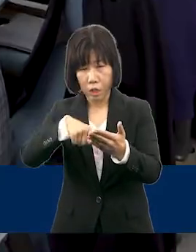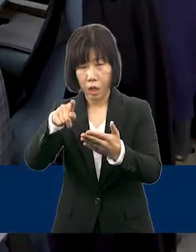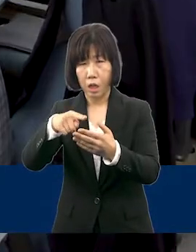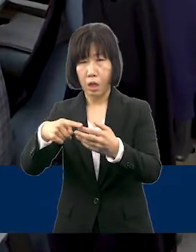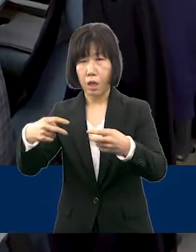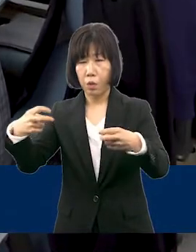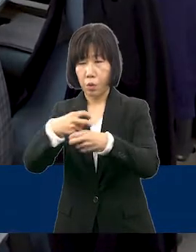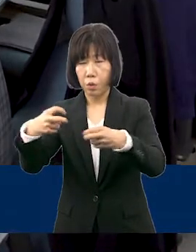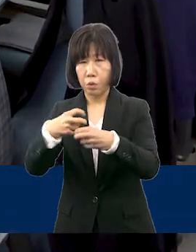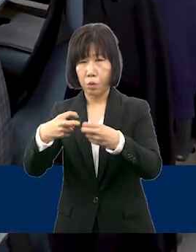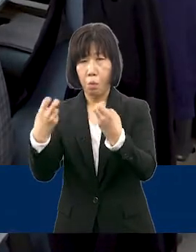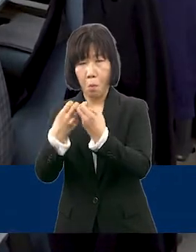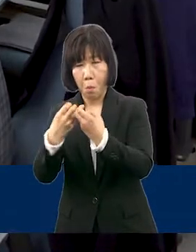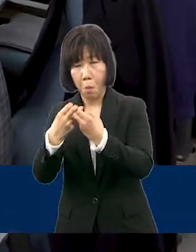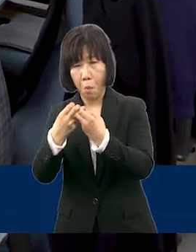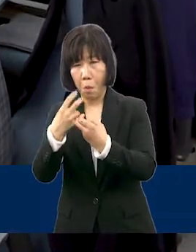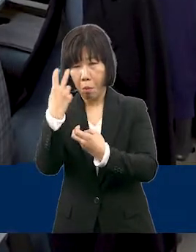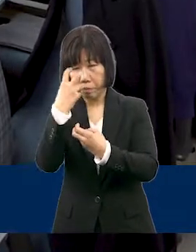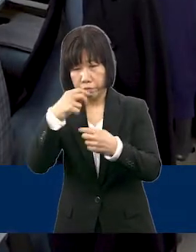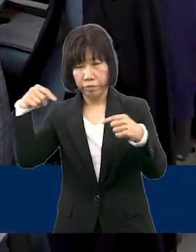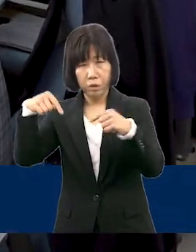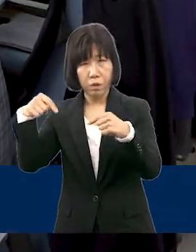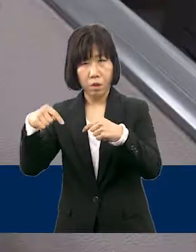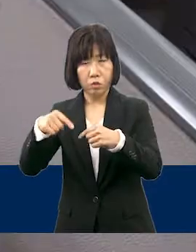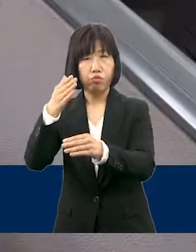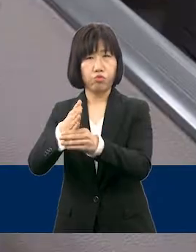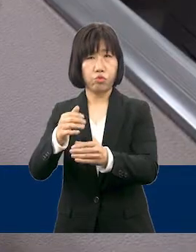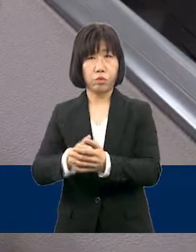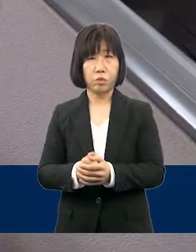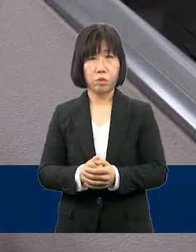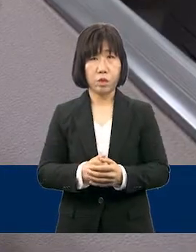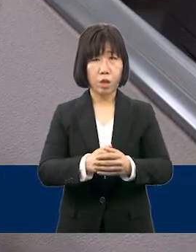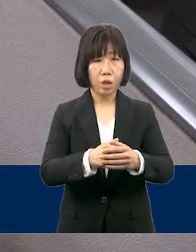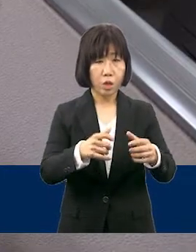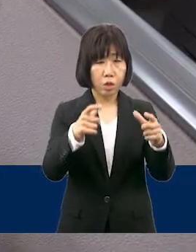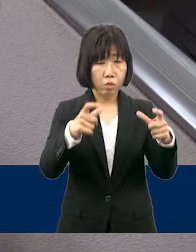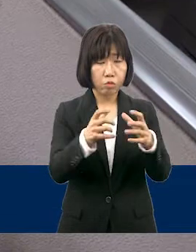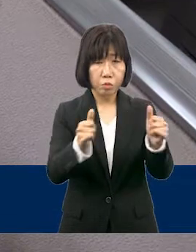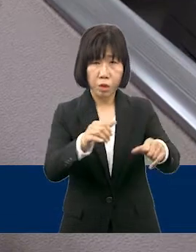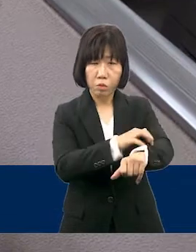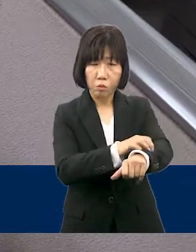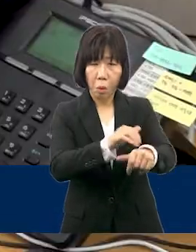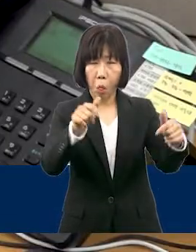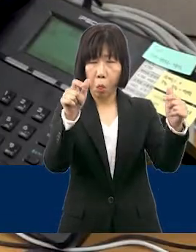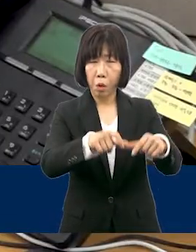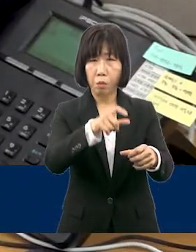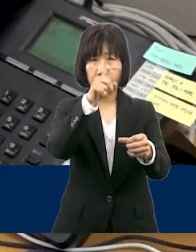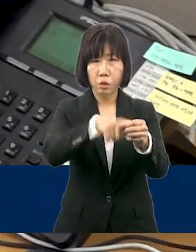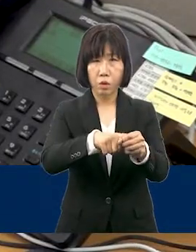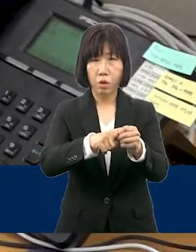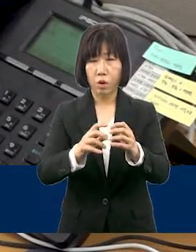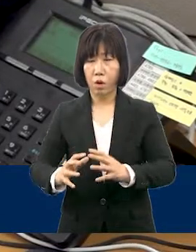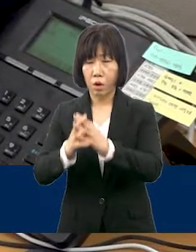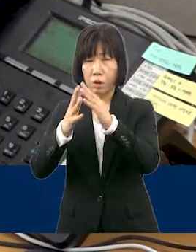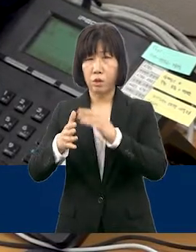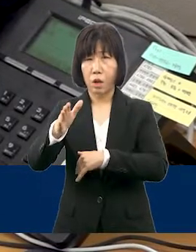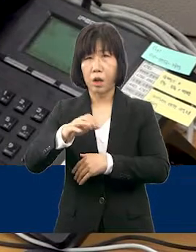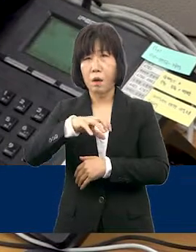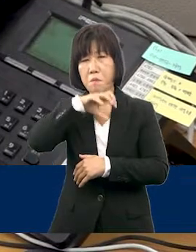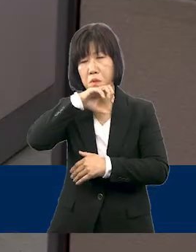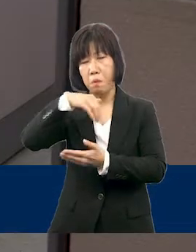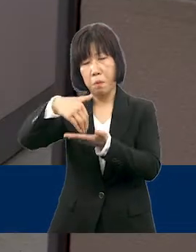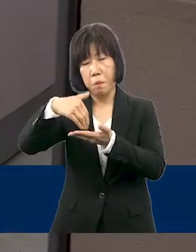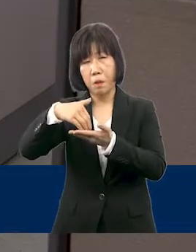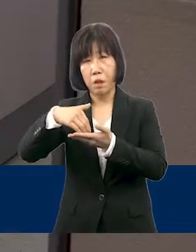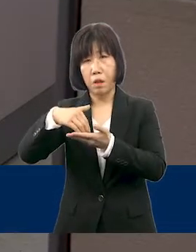심의 등 행정절차를 진행하고 있습니다 이에 따라 군은 꿈이 4 불편을 최소화하기 위해 건설관리 가의